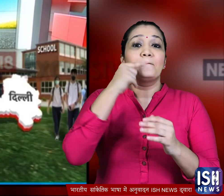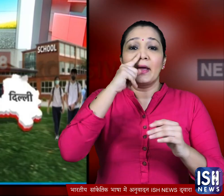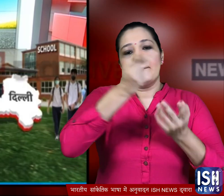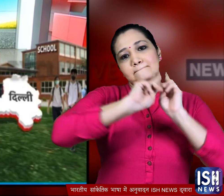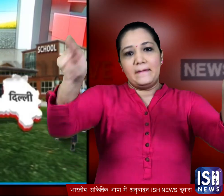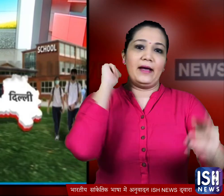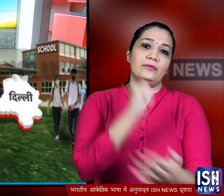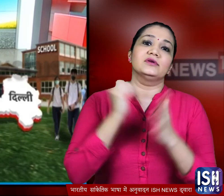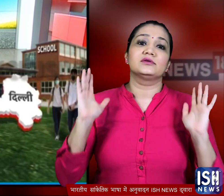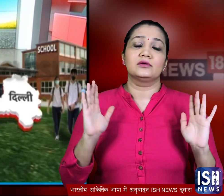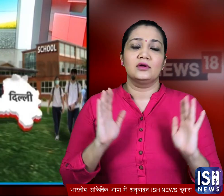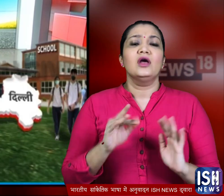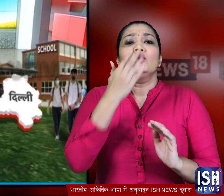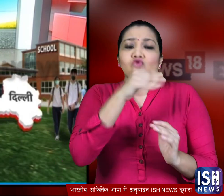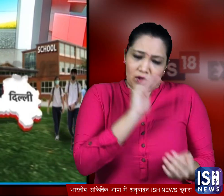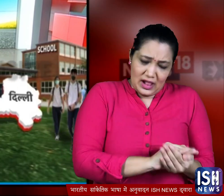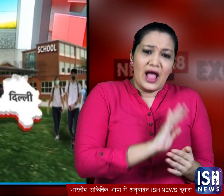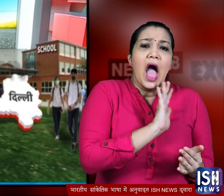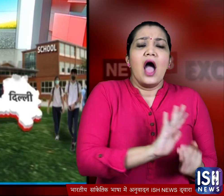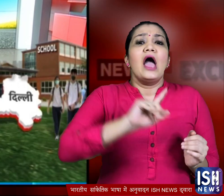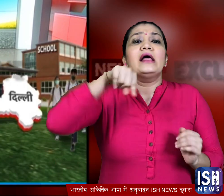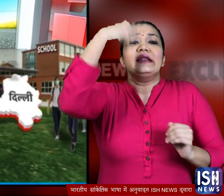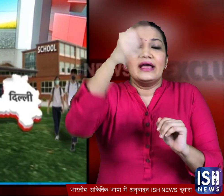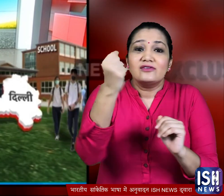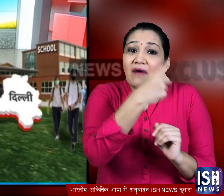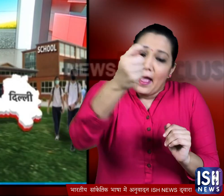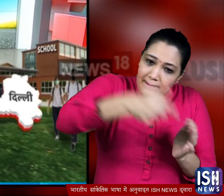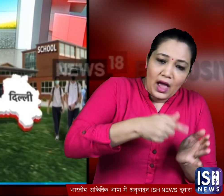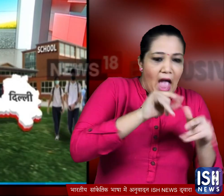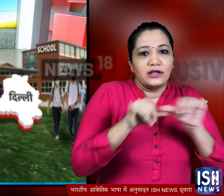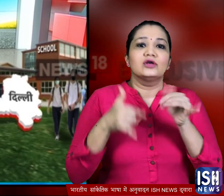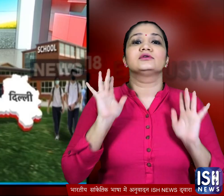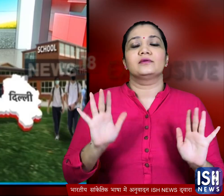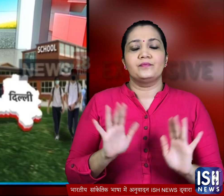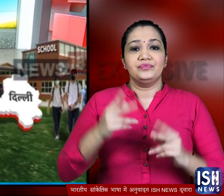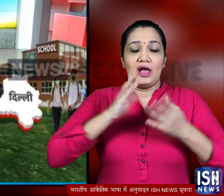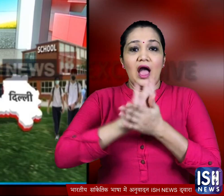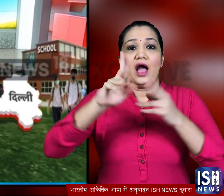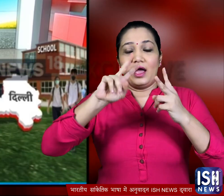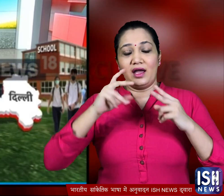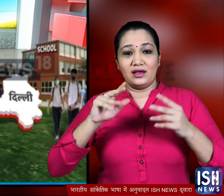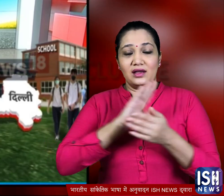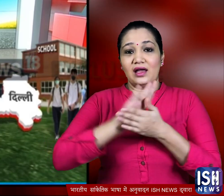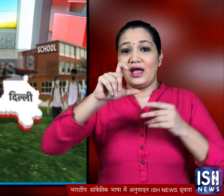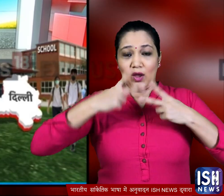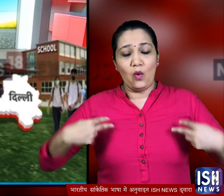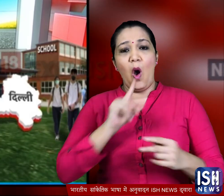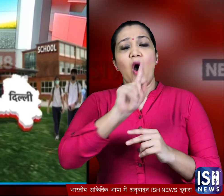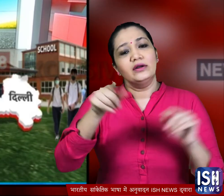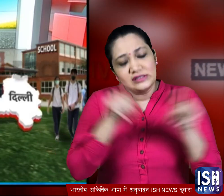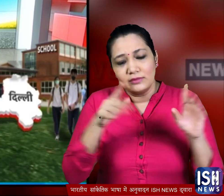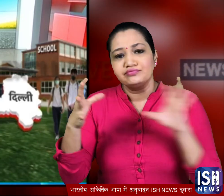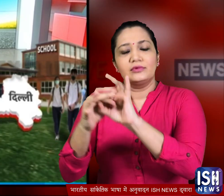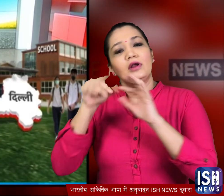रुपए लौटाने होंगे। हालांकि स्कूल चाहे तो वो इस रकम को आगे की फीस में एडजस्ट कर सकते हैं। हाईकोर्ट के आदेश पर लागू किए गए इस फैसले